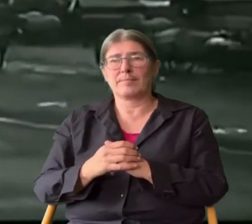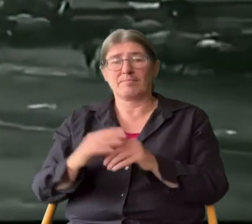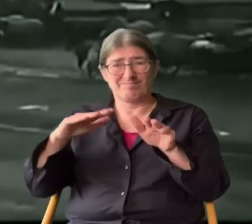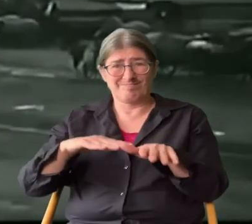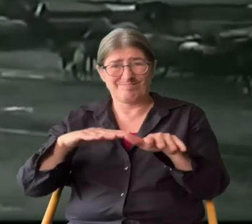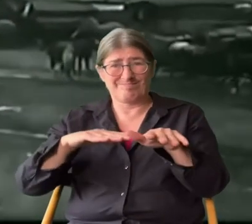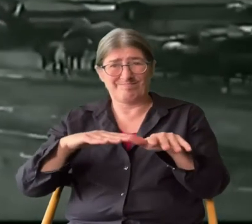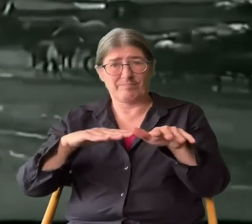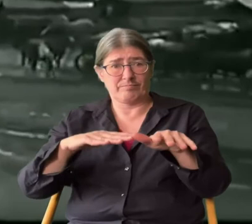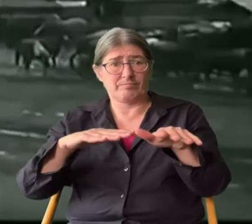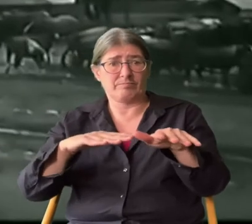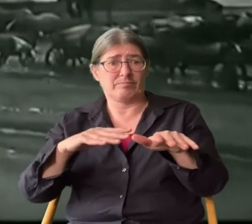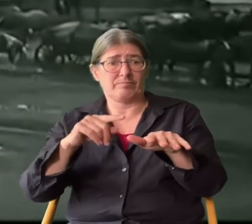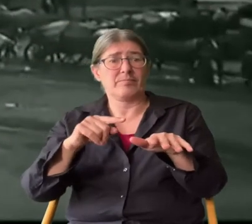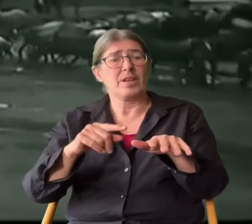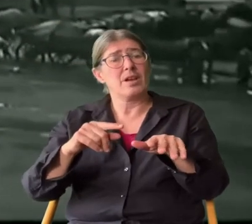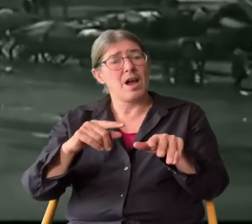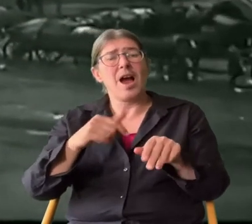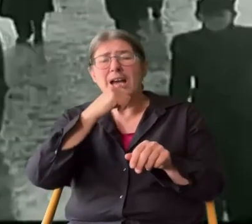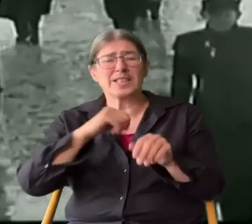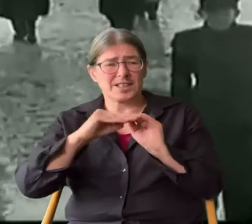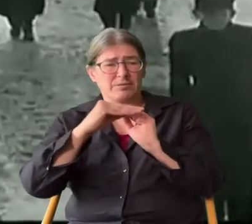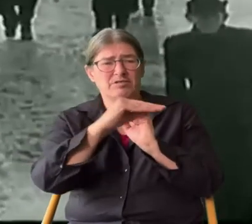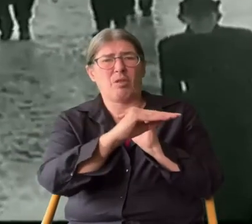Wagen um Wagen steuert aufs brüchige Eis.